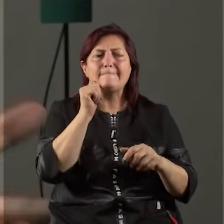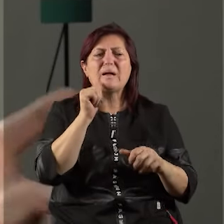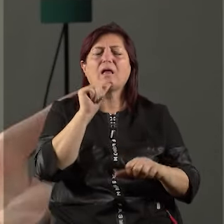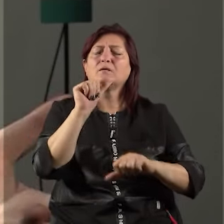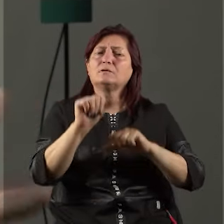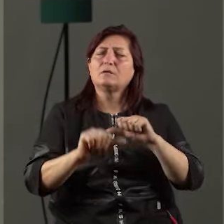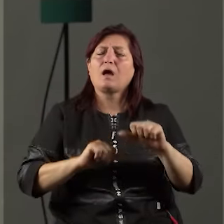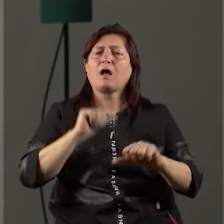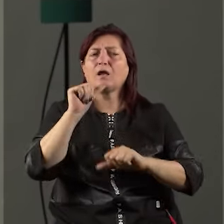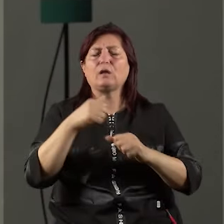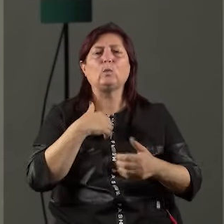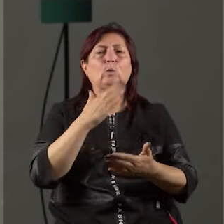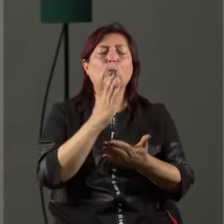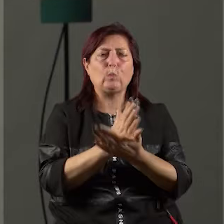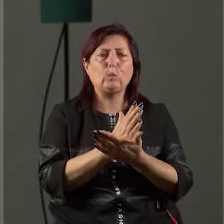անշարժ